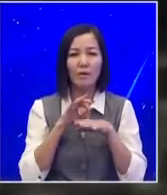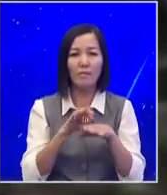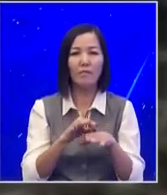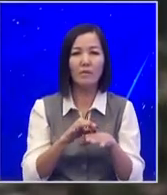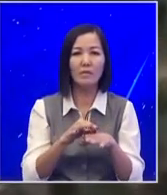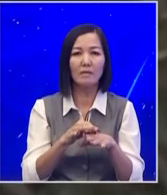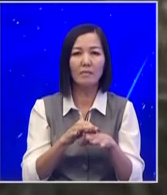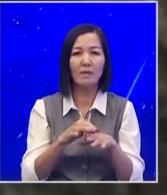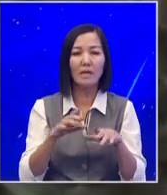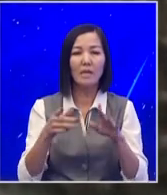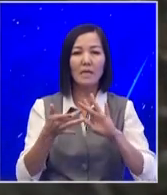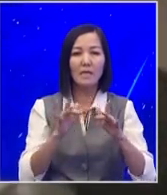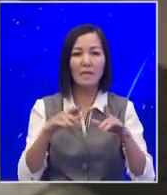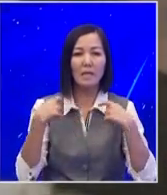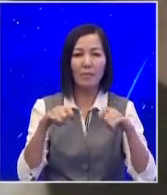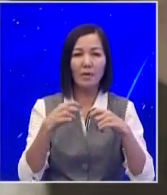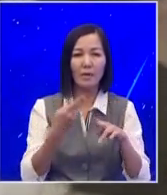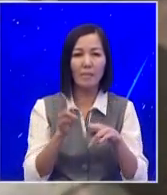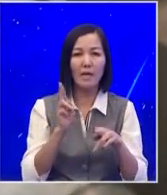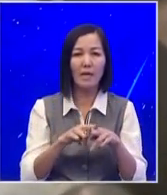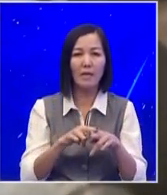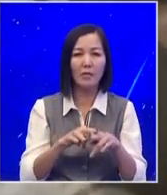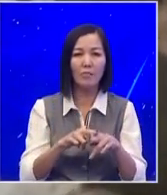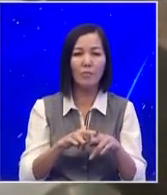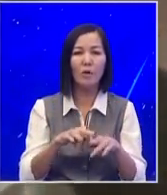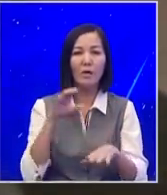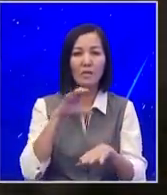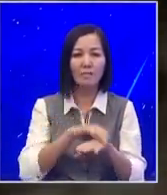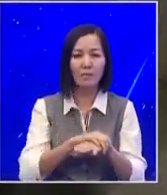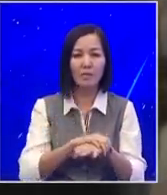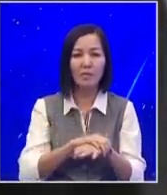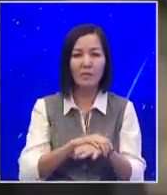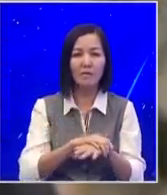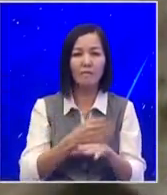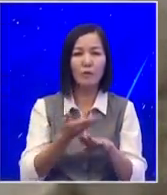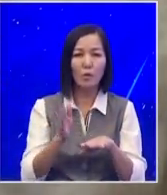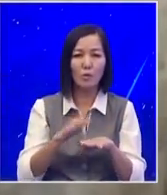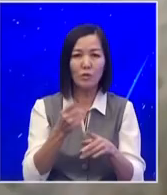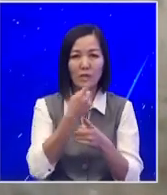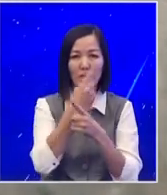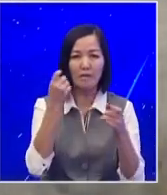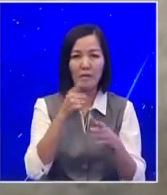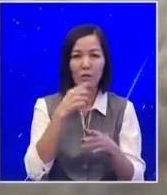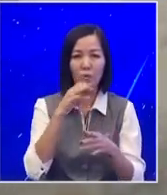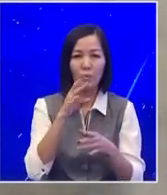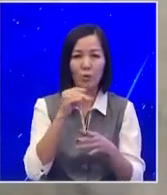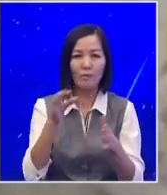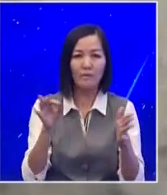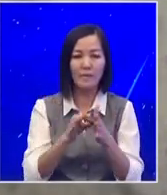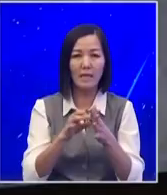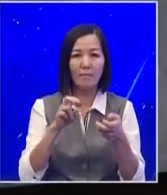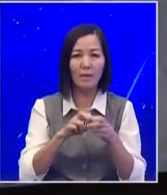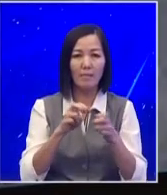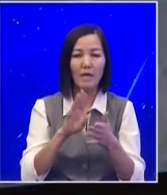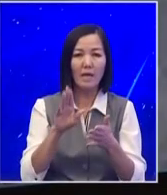проводится посредством интернета. Потому выявить сбытчиков сложно, заявил Ерлан Тургумбаев. В целях решения проблемы